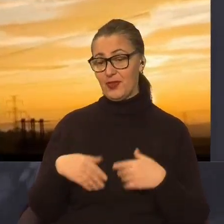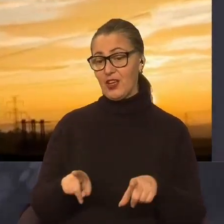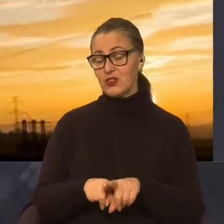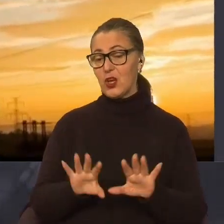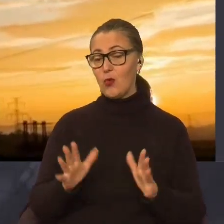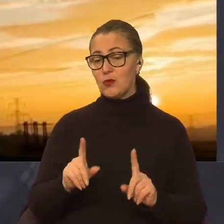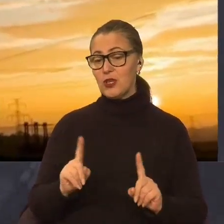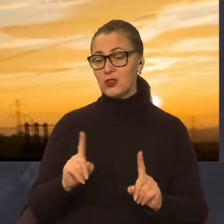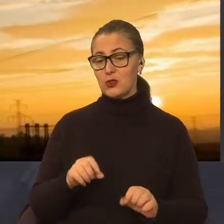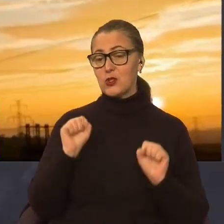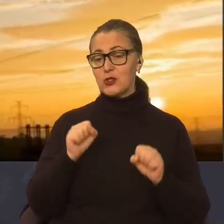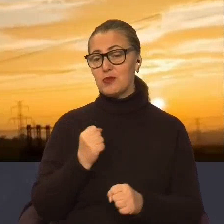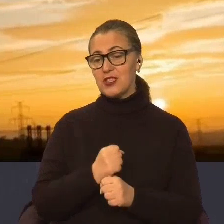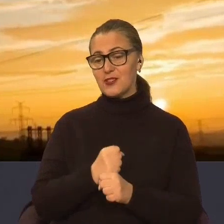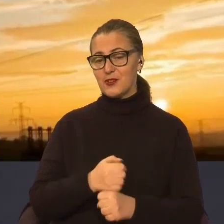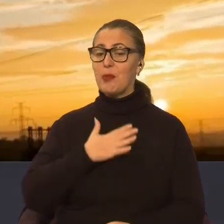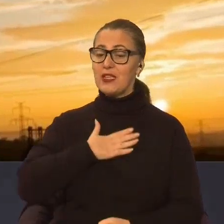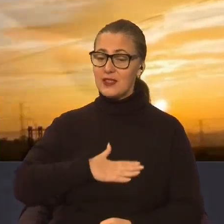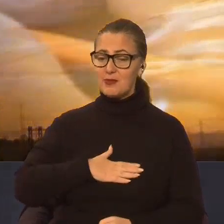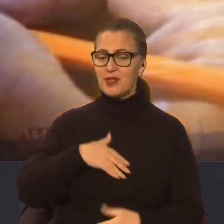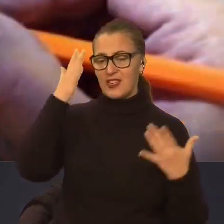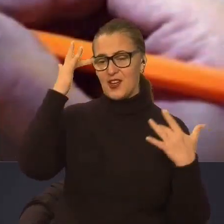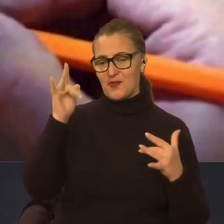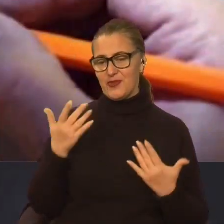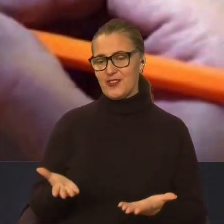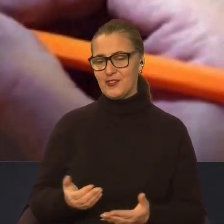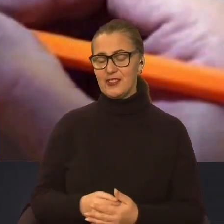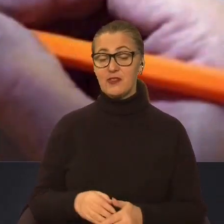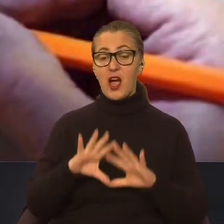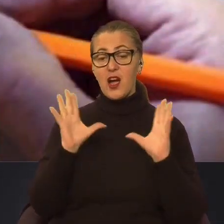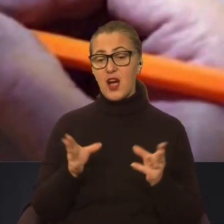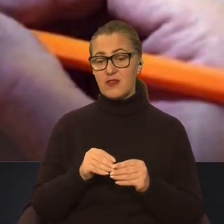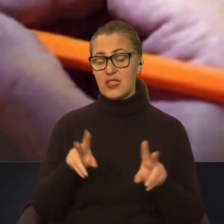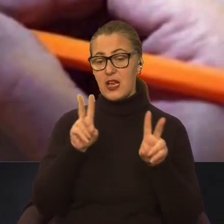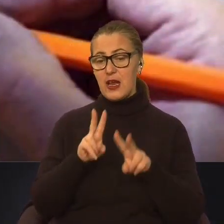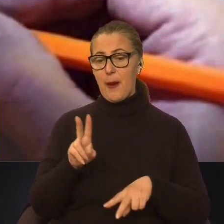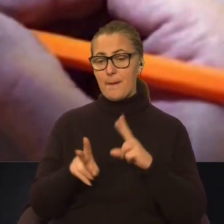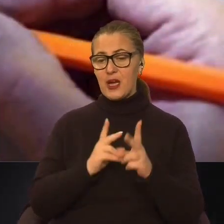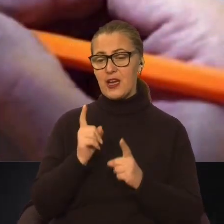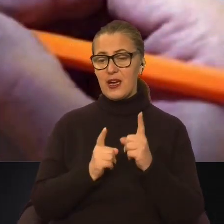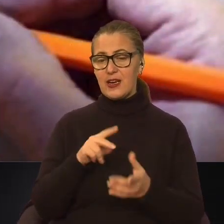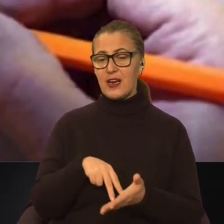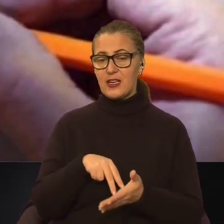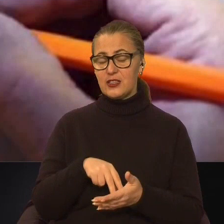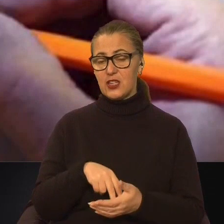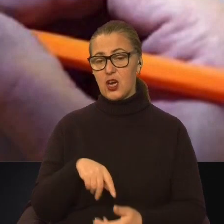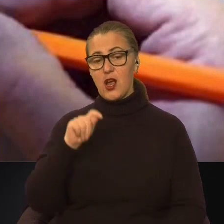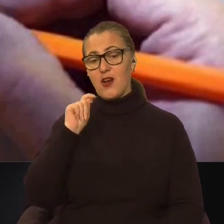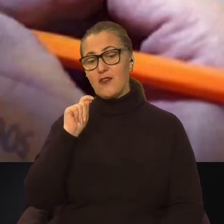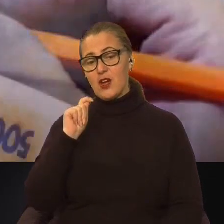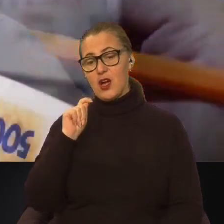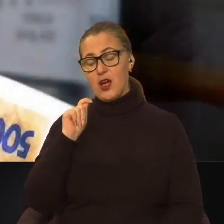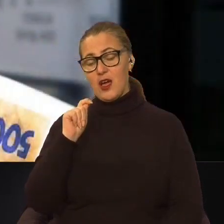в такому випадку що зміг зробити приємний сюрприз а взагалі-то перегляд тарифів як Укренерго так і Обленерго це